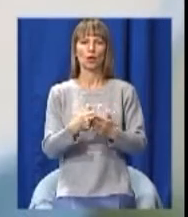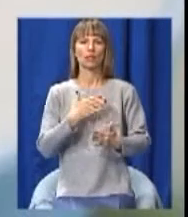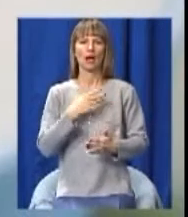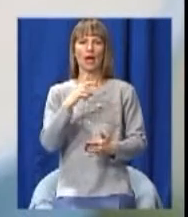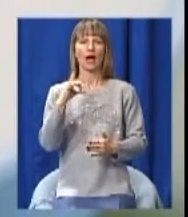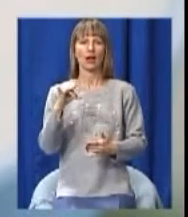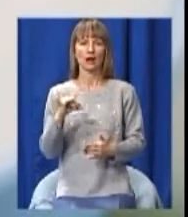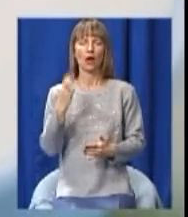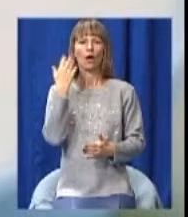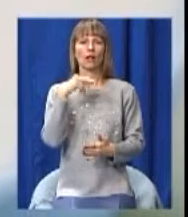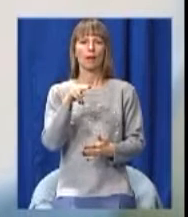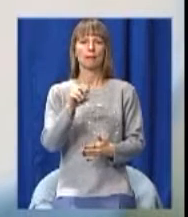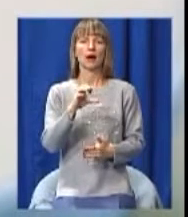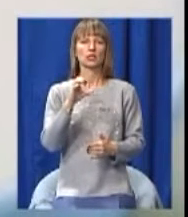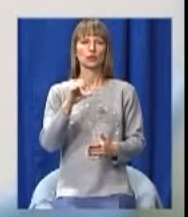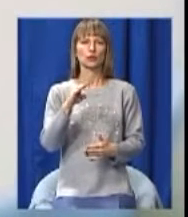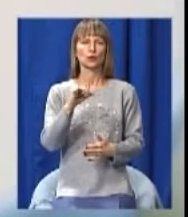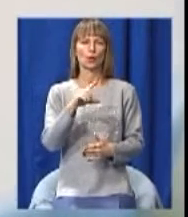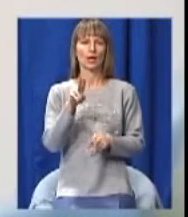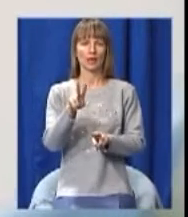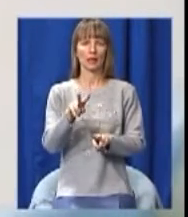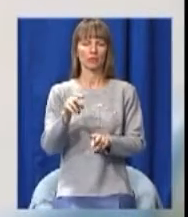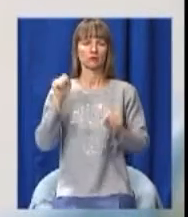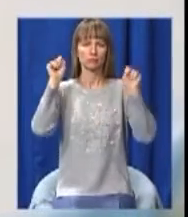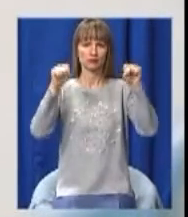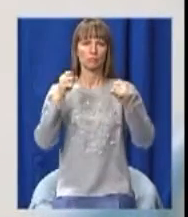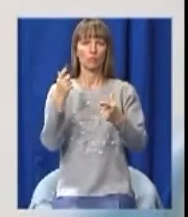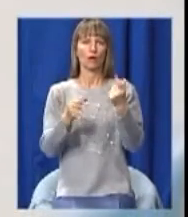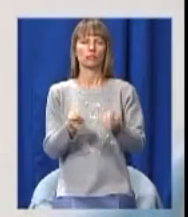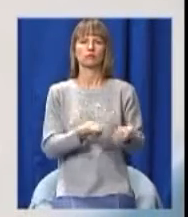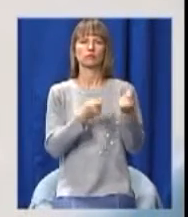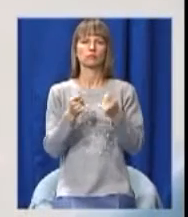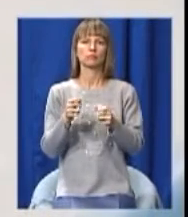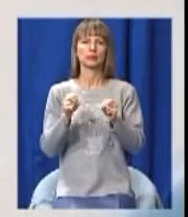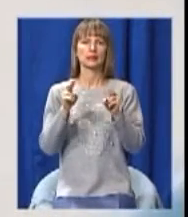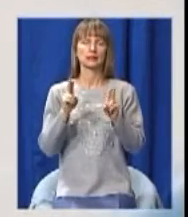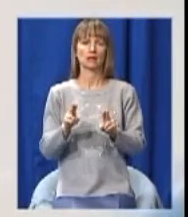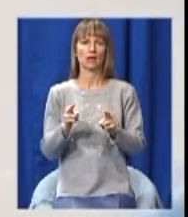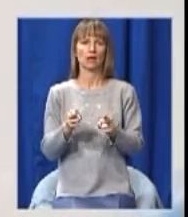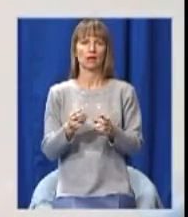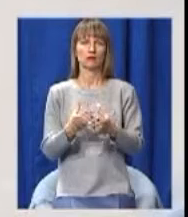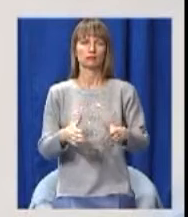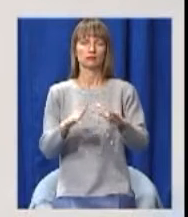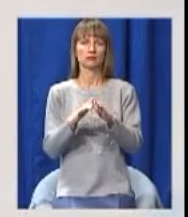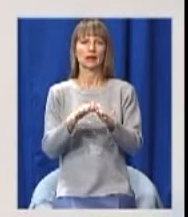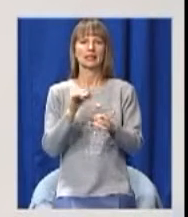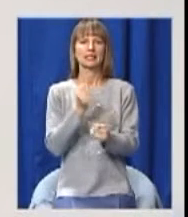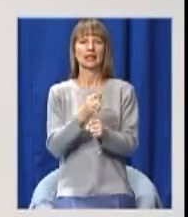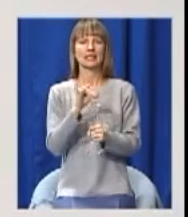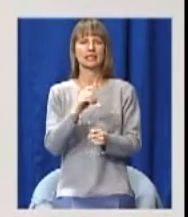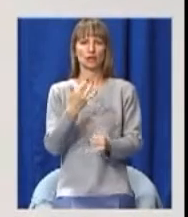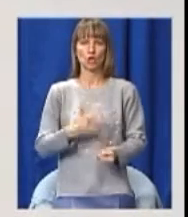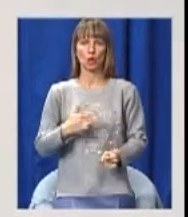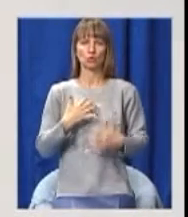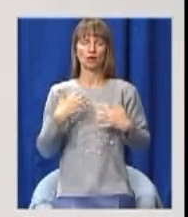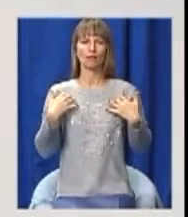ери, коли пастухи перевозили на той час молоко у так званих бурдюках – ємкостях, виготовлених із шлунків тварин. Таким